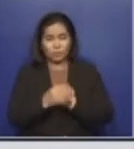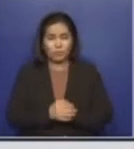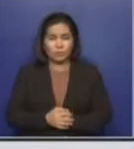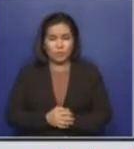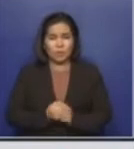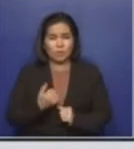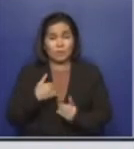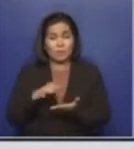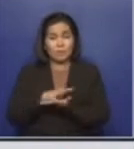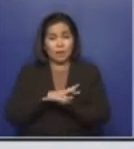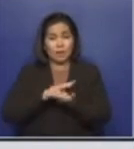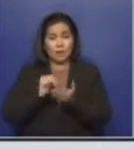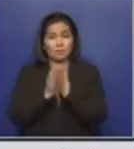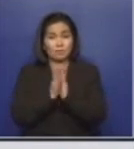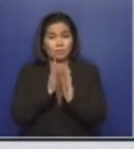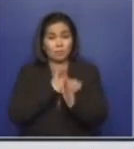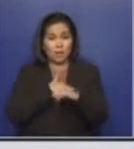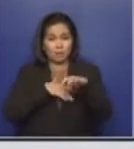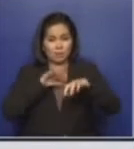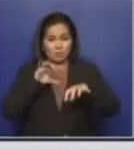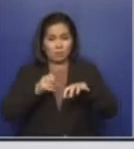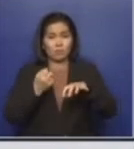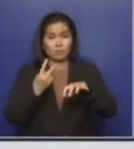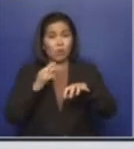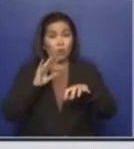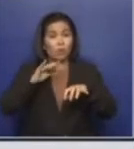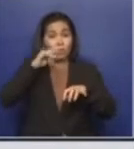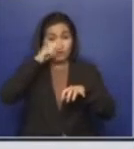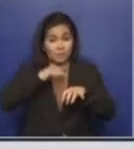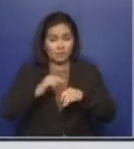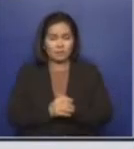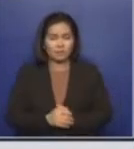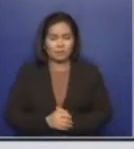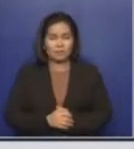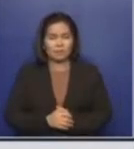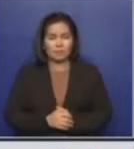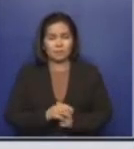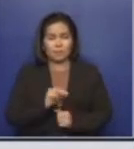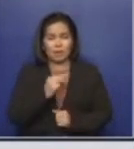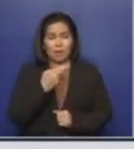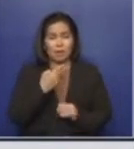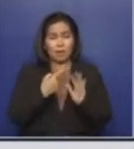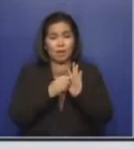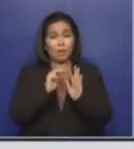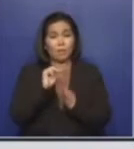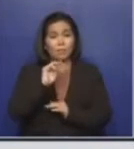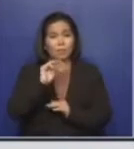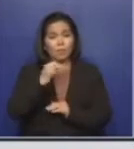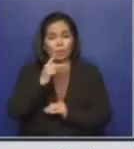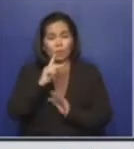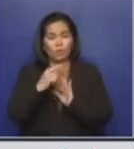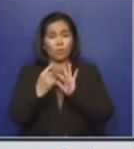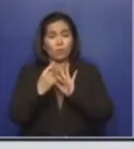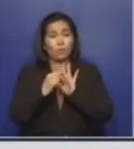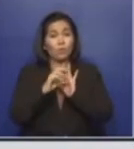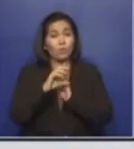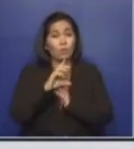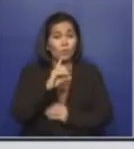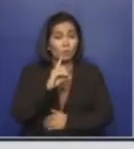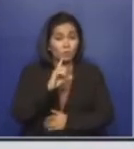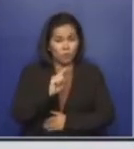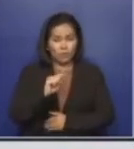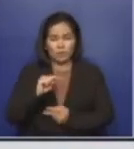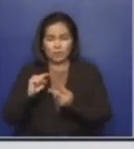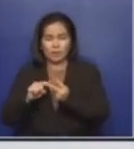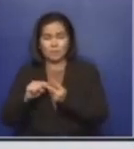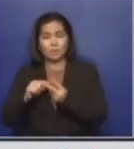สองแห่งคือมหามกุฏราชวิทยาลัยและมหาจุฬาลงกรณ์ผมไปดูด้านงบประม